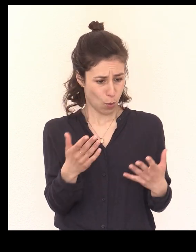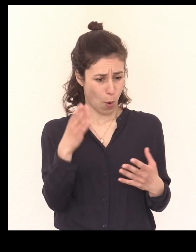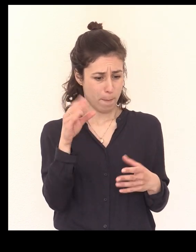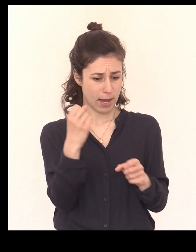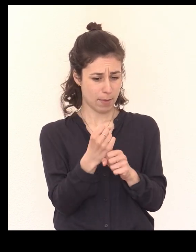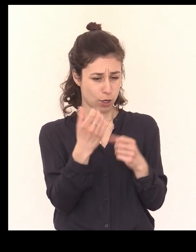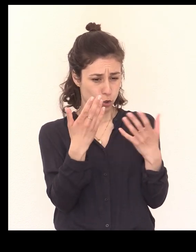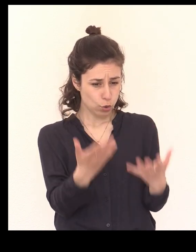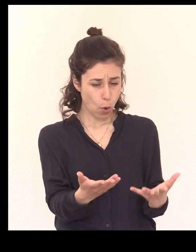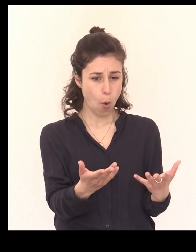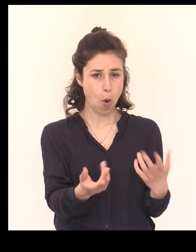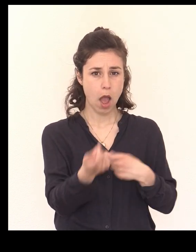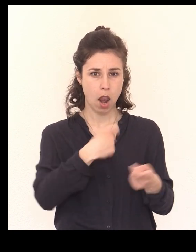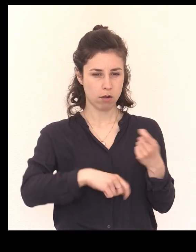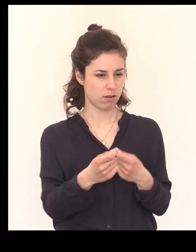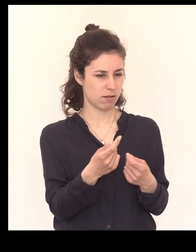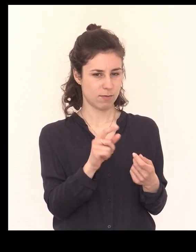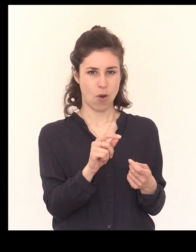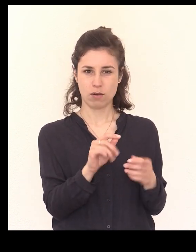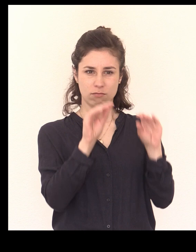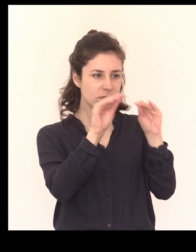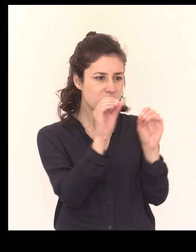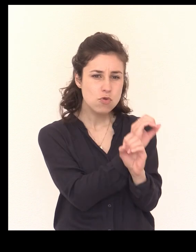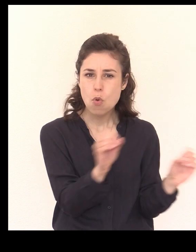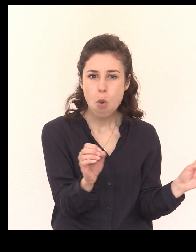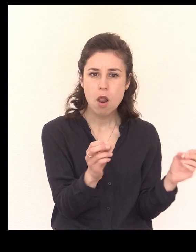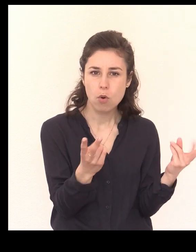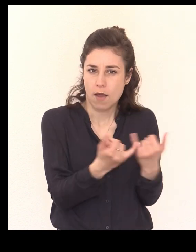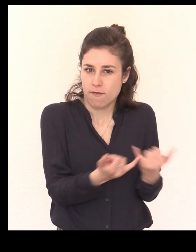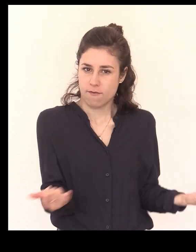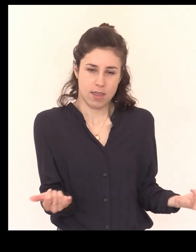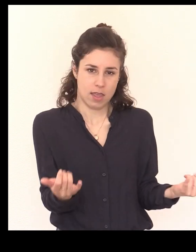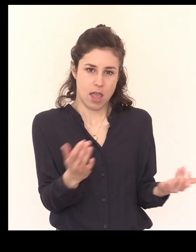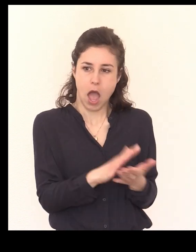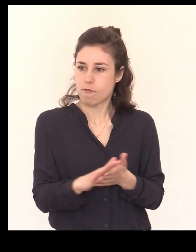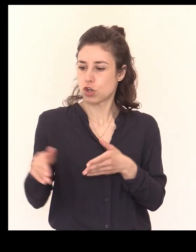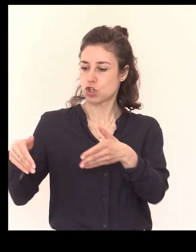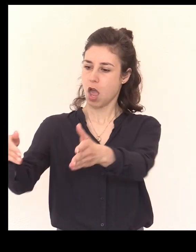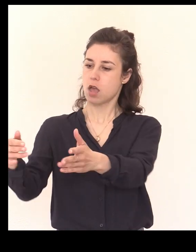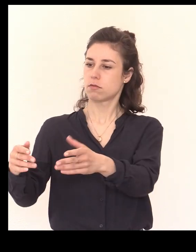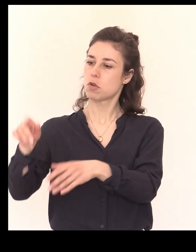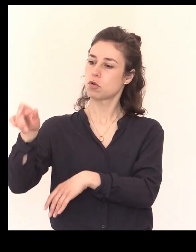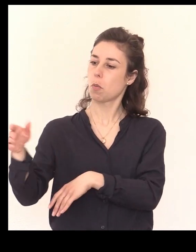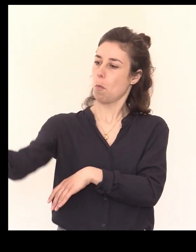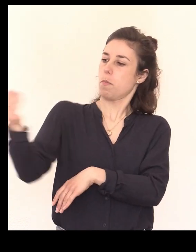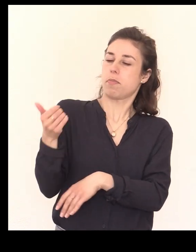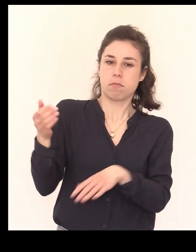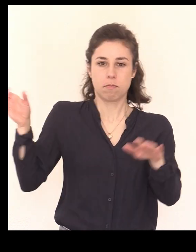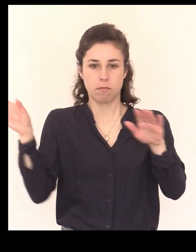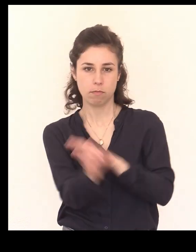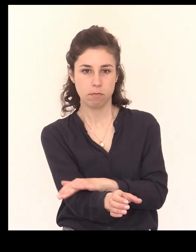in einem Callcenter so handelt, hat der überhaupt keine Schulung bekommen? Haben sie den frisch auf der Straße eingefangen?